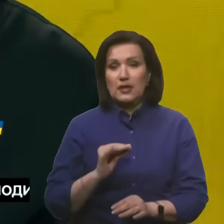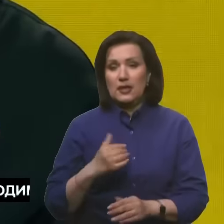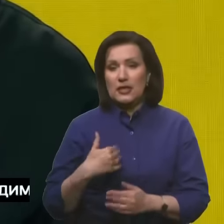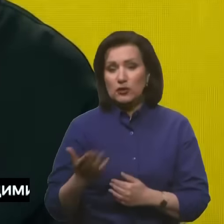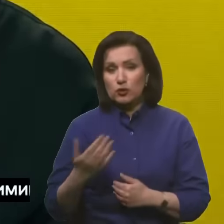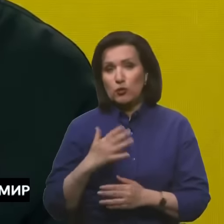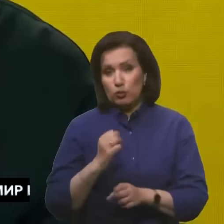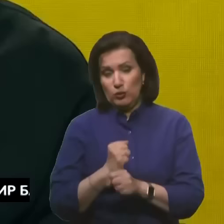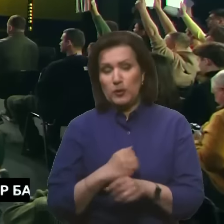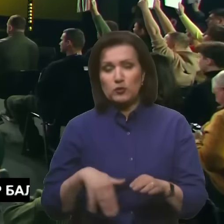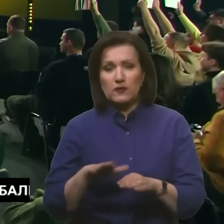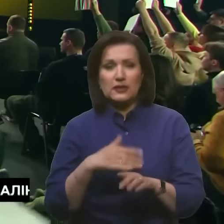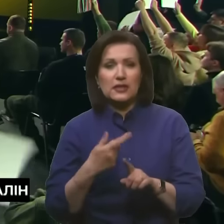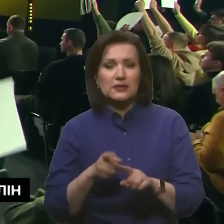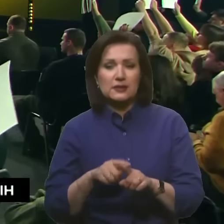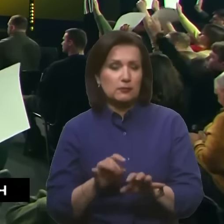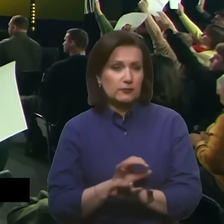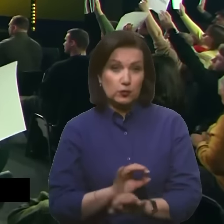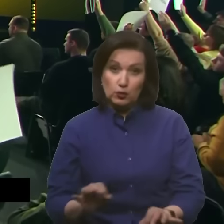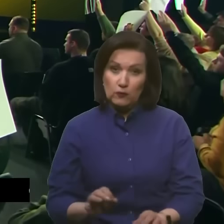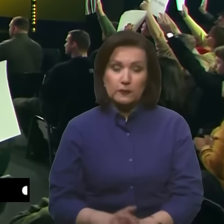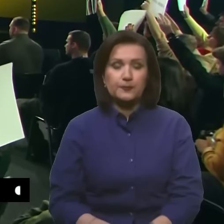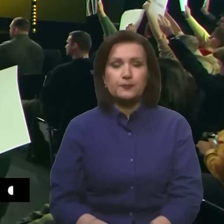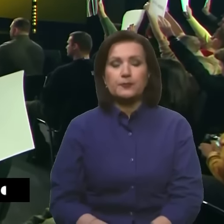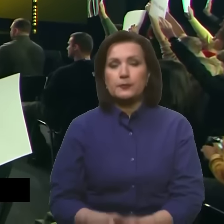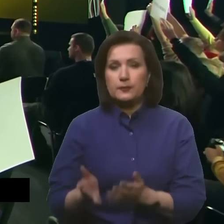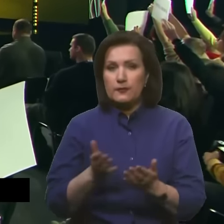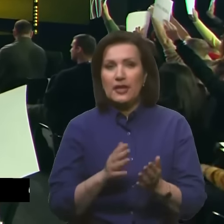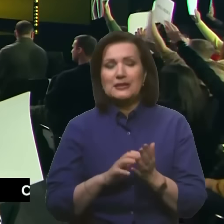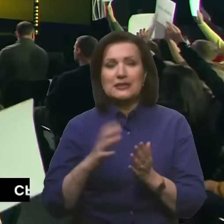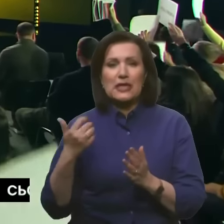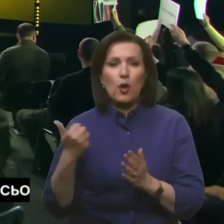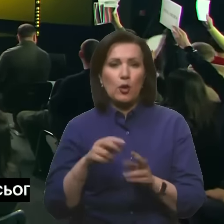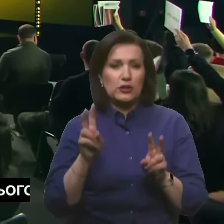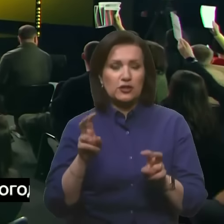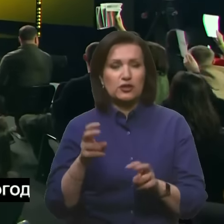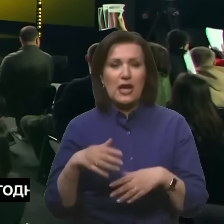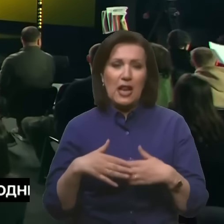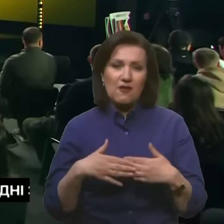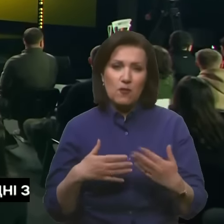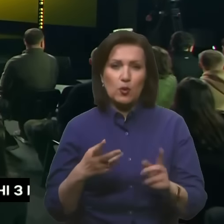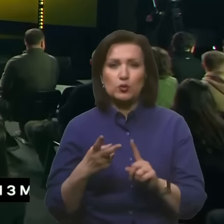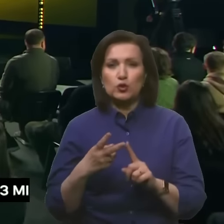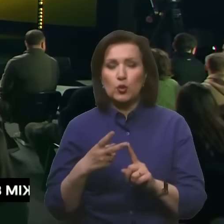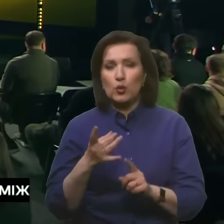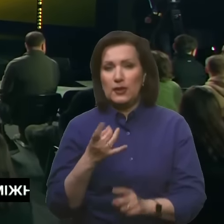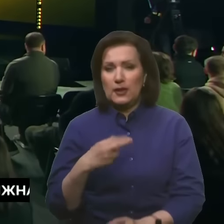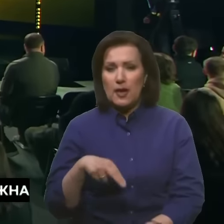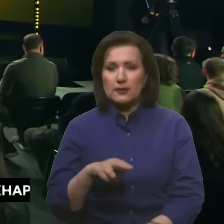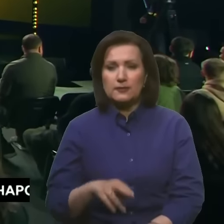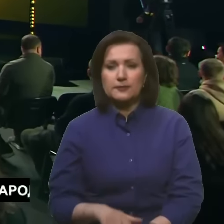сторони будуть працювати над цим. Чудово. Далі, будь ласка, дзеркало тижня, ліворуч, другий ряд.